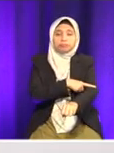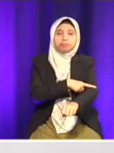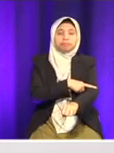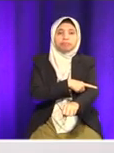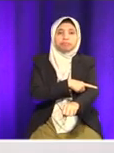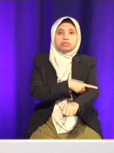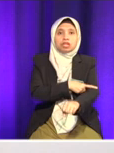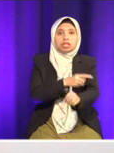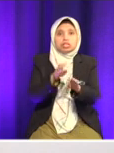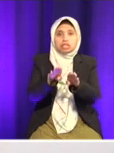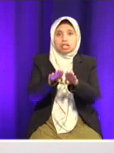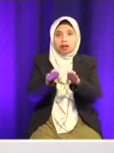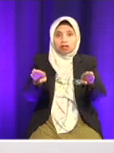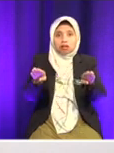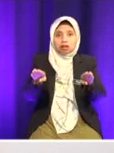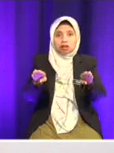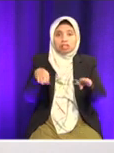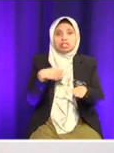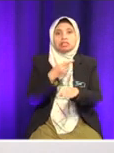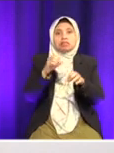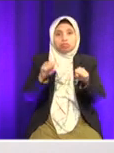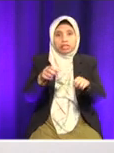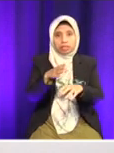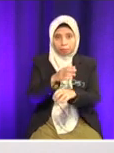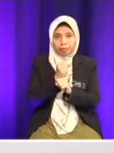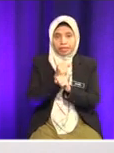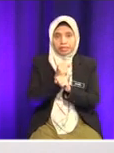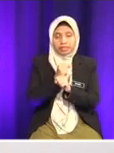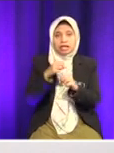jarak dan sebagainya gitu boleh dapat di sini